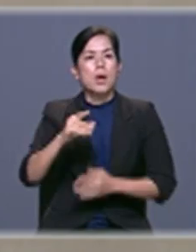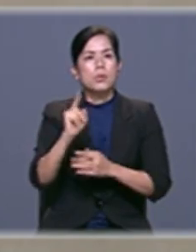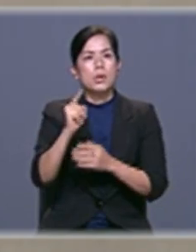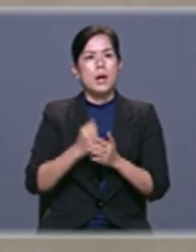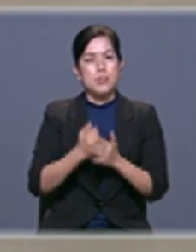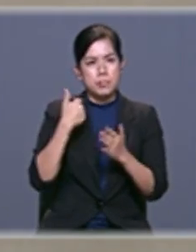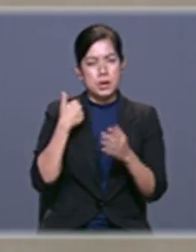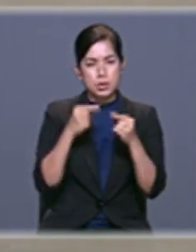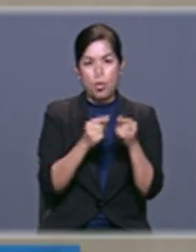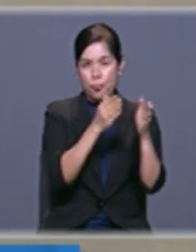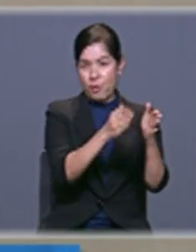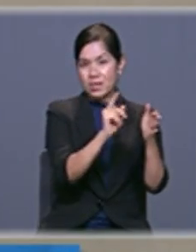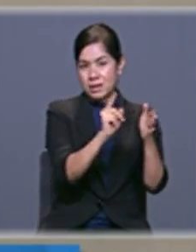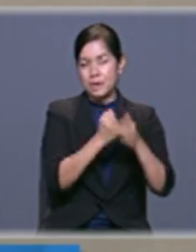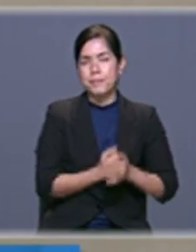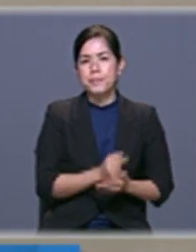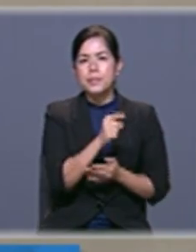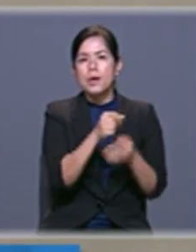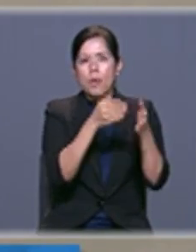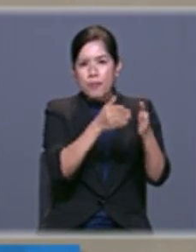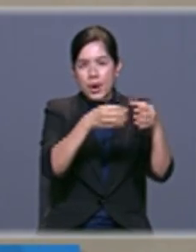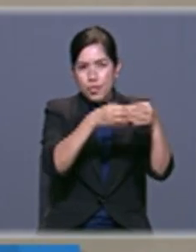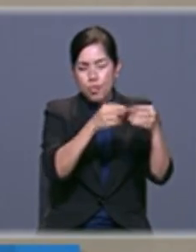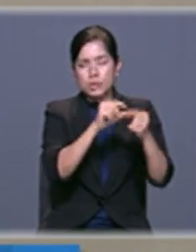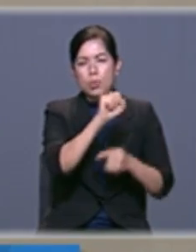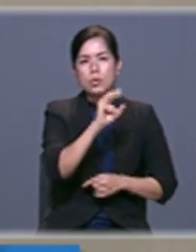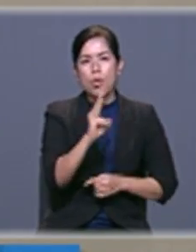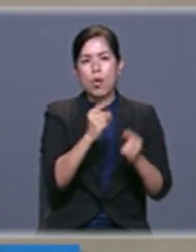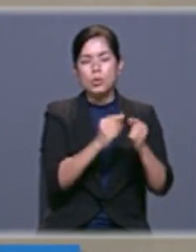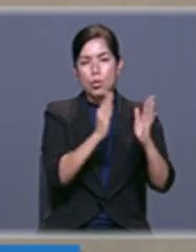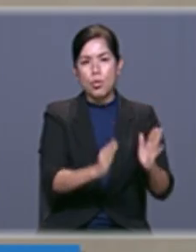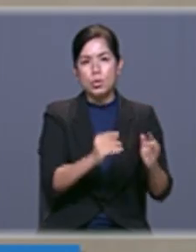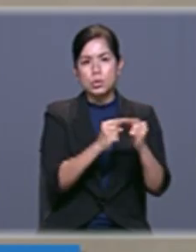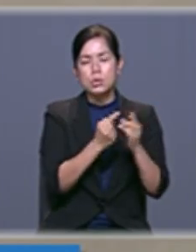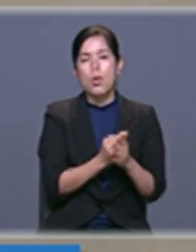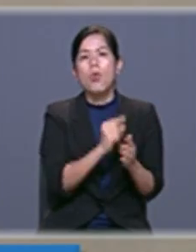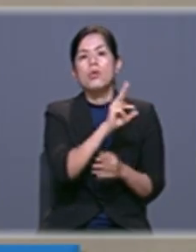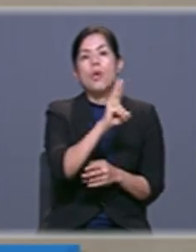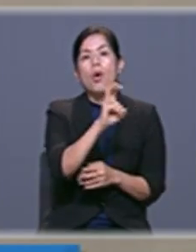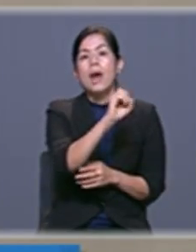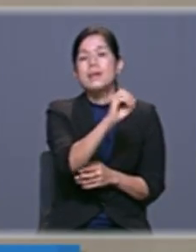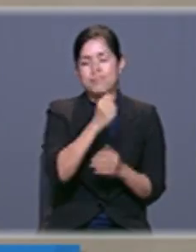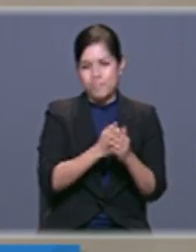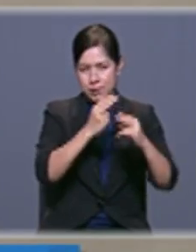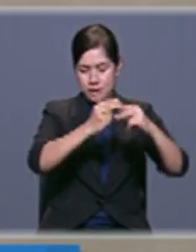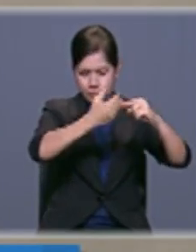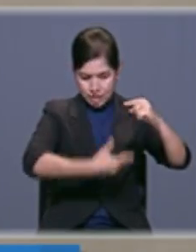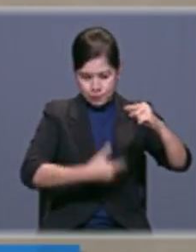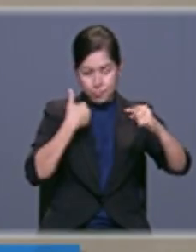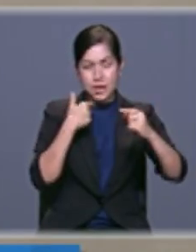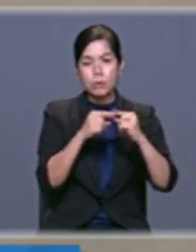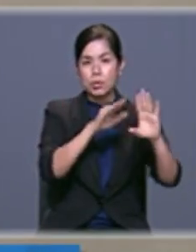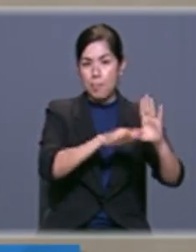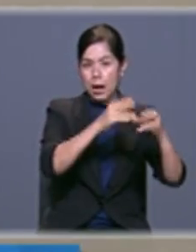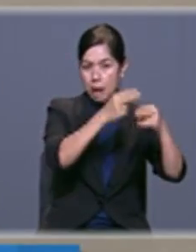องส่วนนั่นแหละส่วนแรกคือการสว.ที่ว่าเลือกตั้ง50คนนะตอนนี้ก็ได้รายชื่อมาแล้วทั้งในส่วนที่สมัครเป็นอิสระกับ